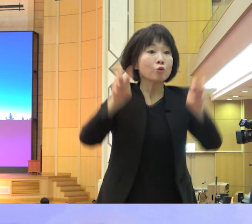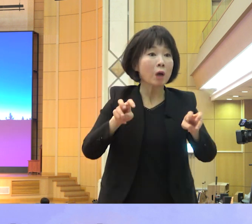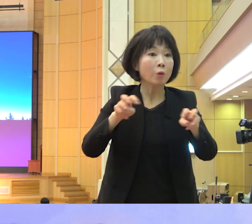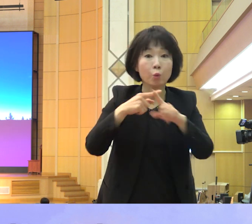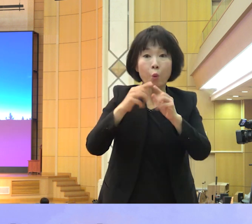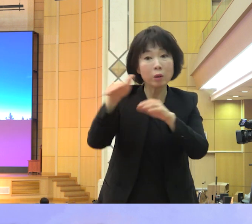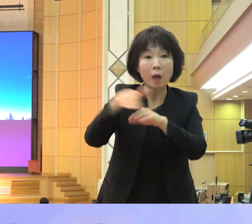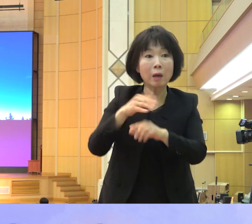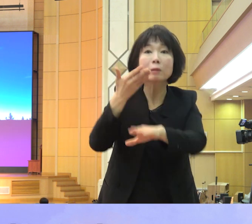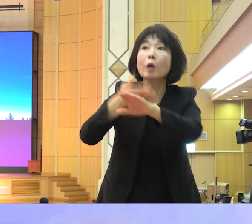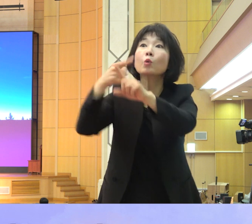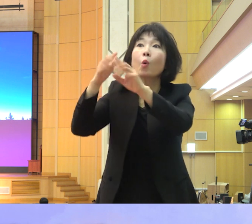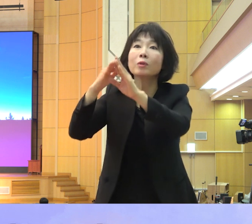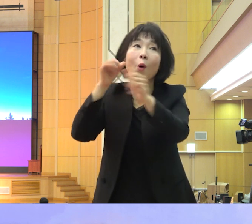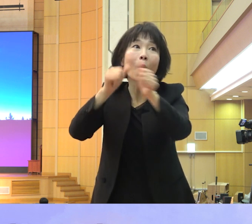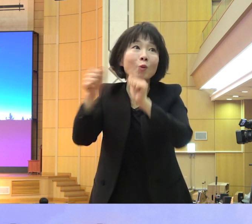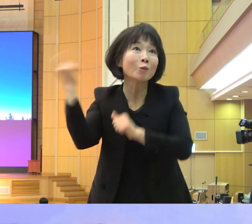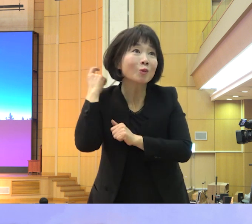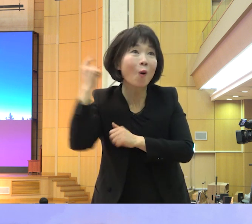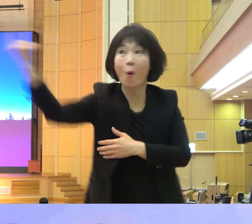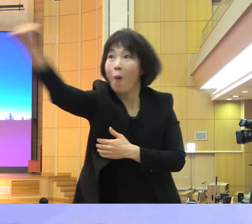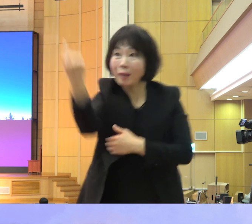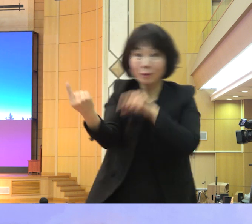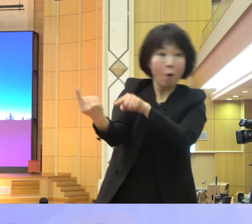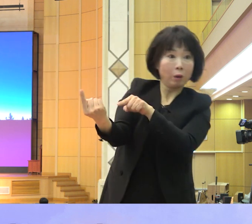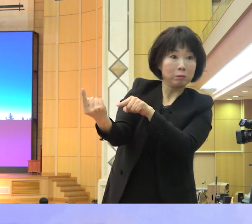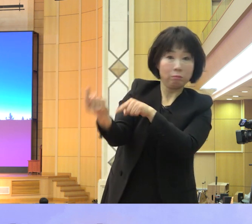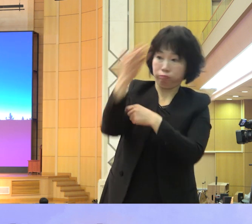아니에요. 다른 교인인데 왔다가